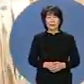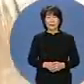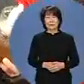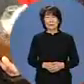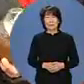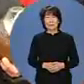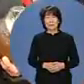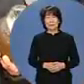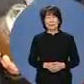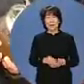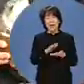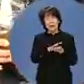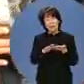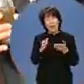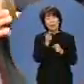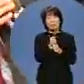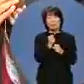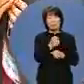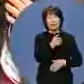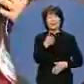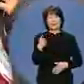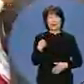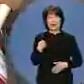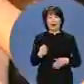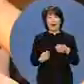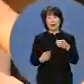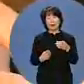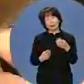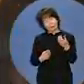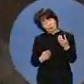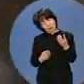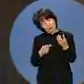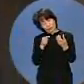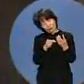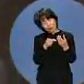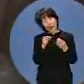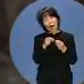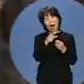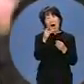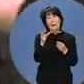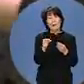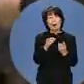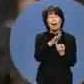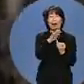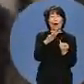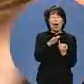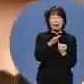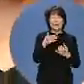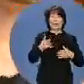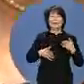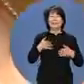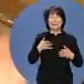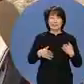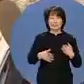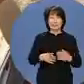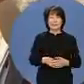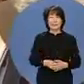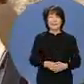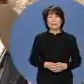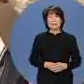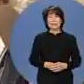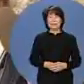。なんか綺麗にできて、後ろにこう四つ葉の絵が見えてるから可愛くできて嬉しいです。